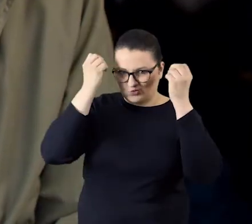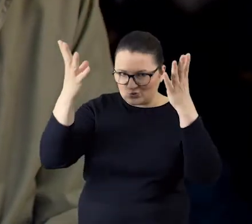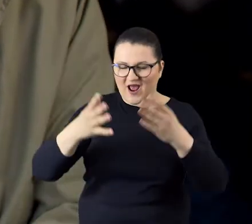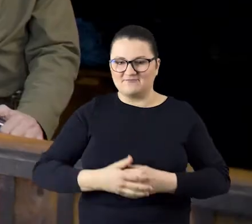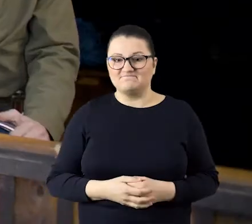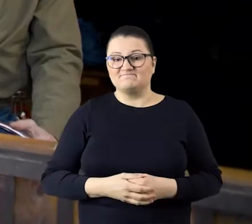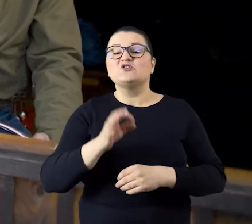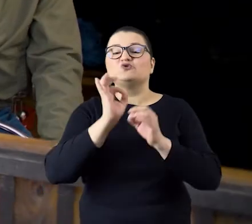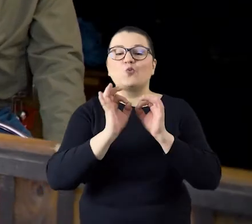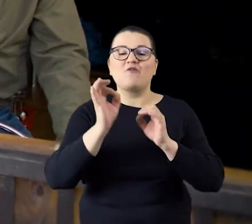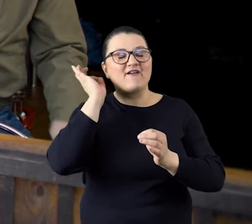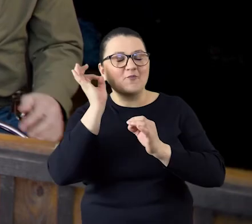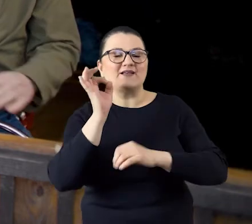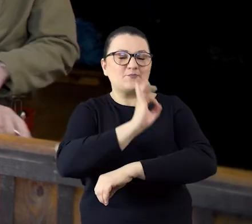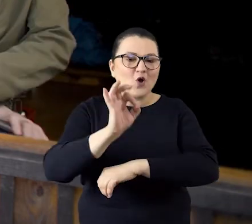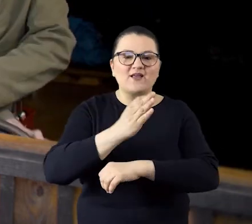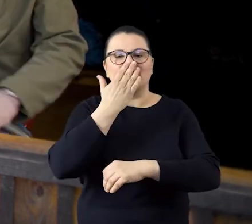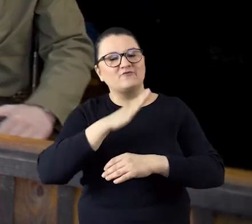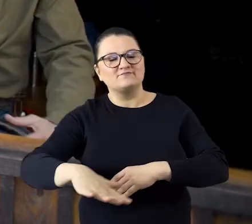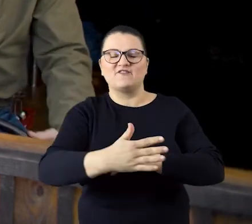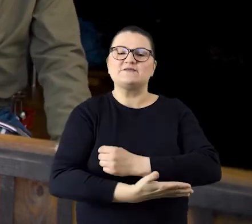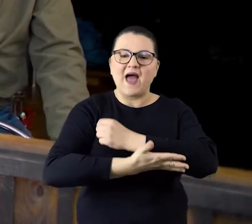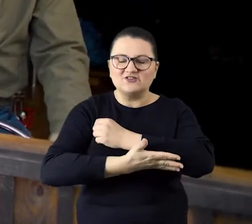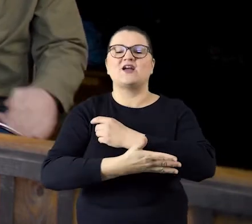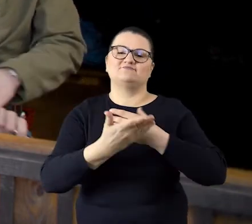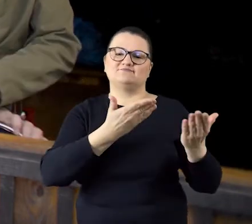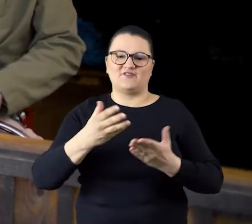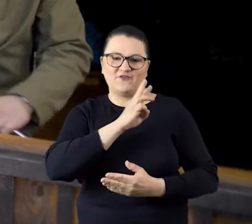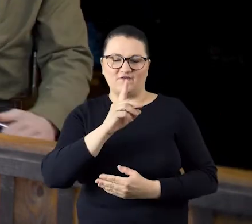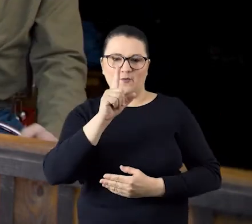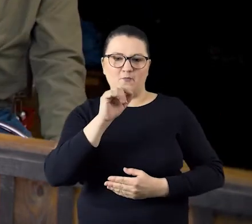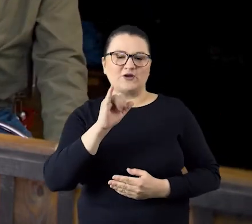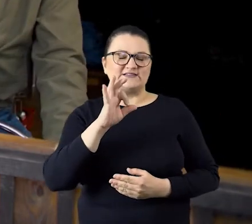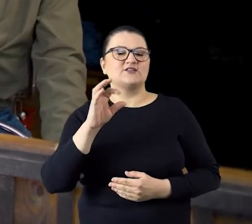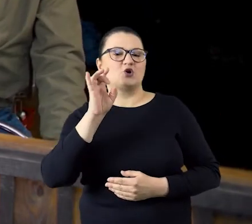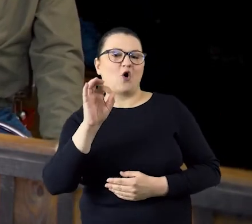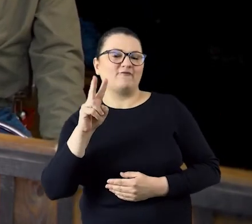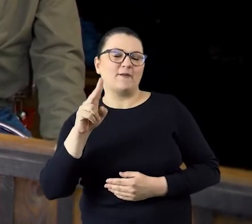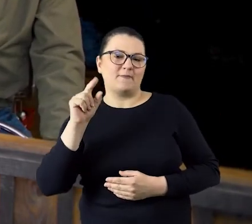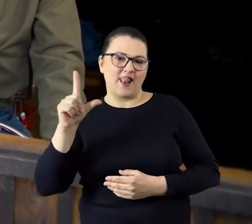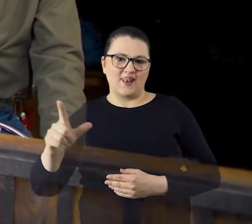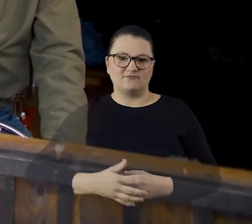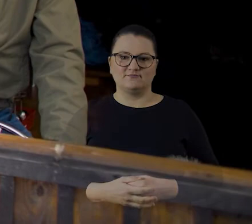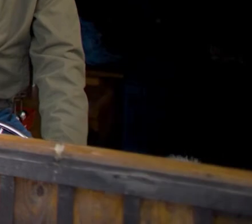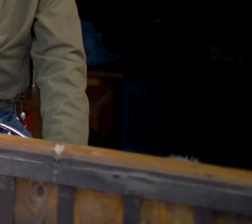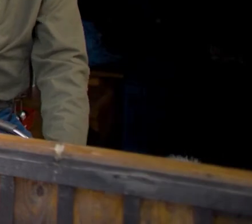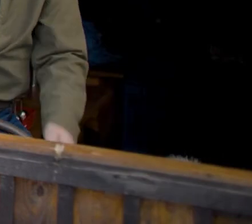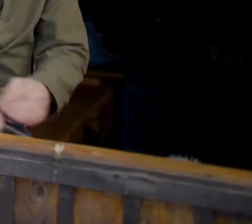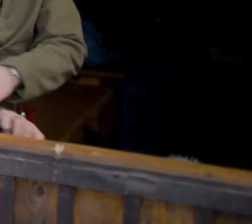i kultury. Poszczegóły na temat projektów i obszarów wsparcia programu zapraszamy na POIS.pl. gov.pl.